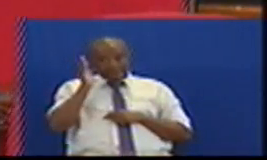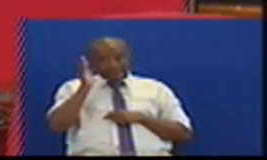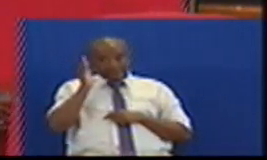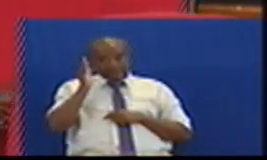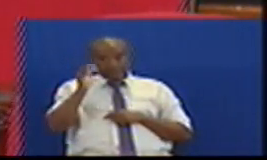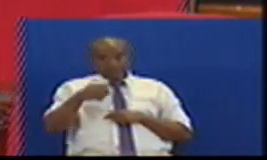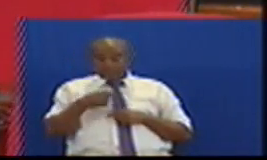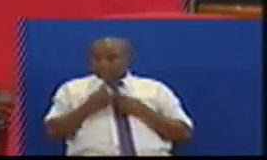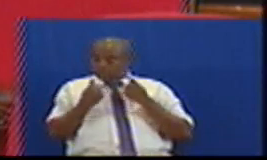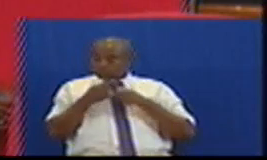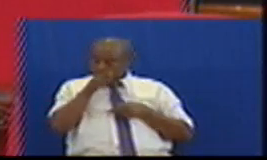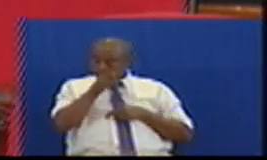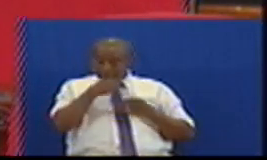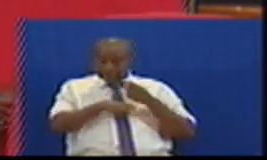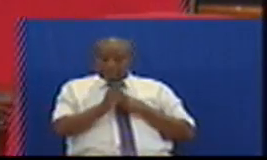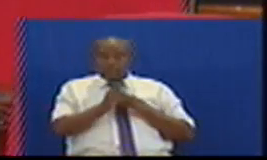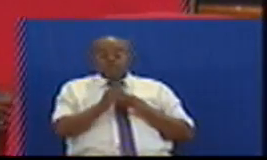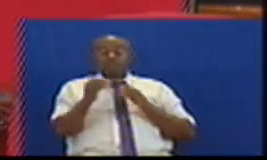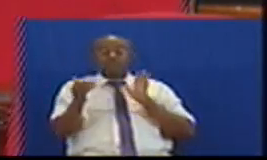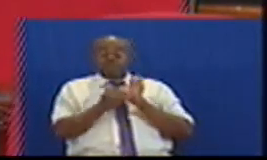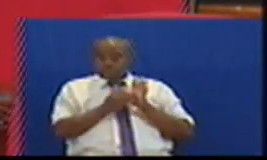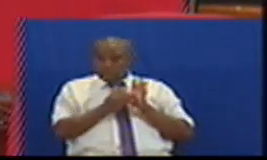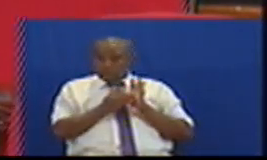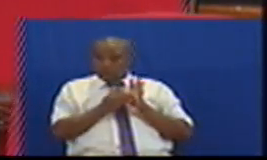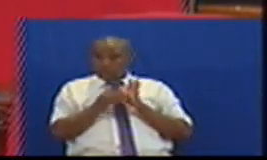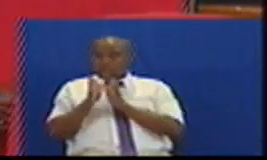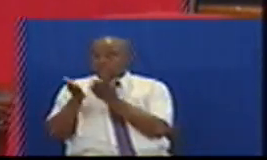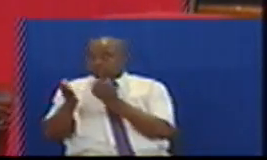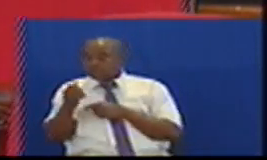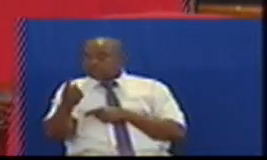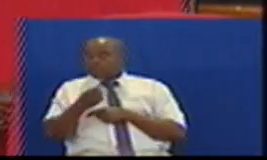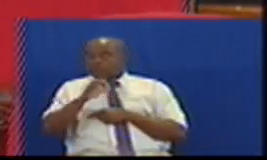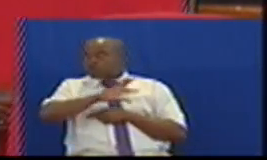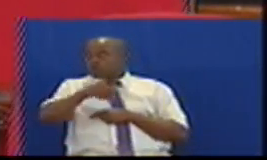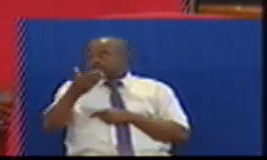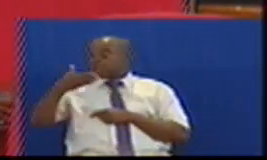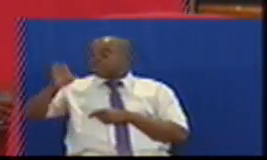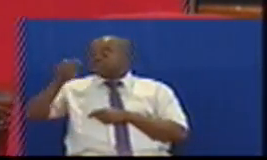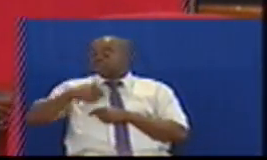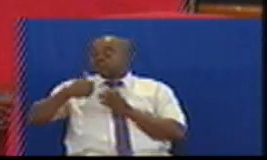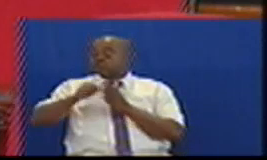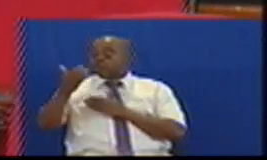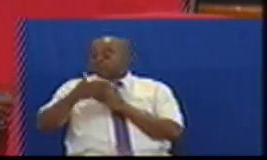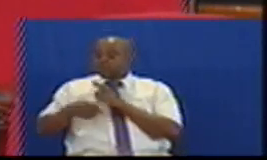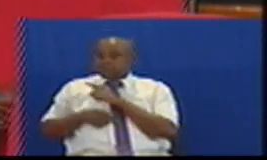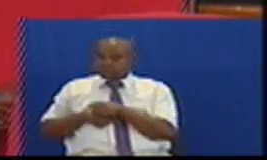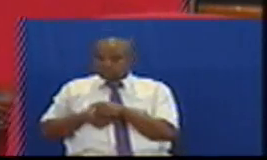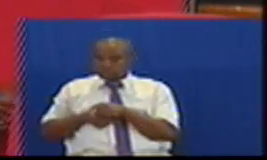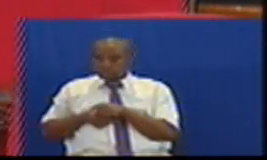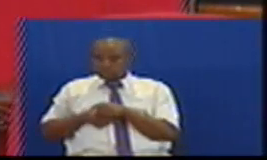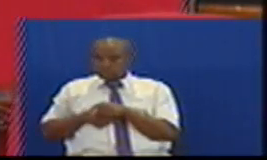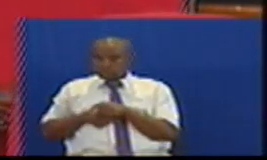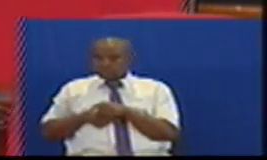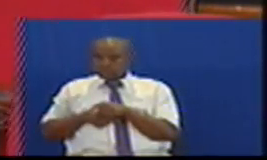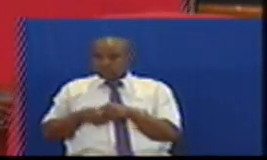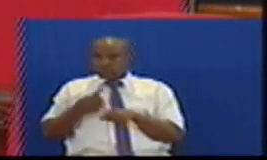ya Katiba na Sheria kwa msingi kwamba madeni haya nje ambayo tunalipa sisi nchi. Na kwa taarifa ambazo nazo naambiwa kwamba